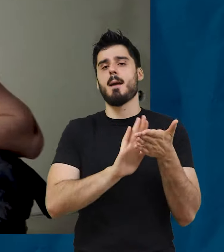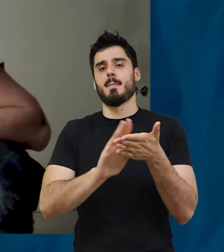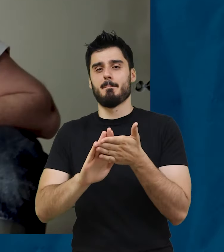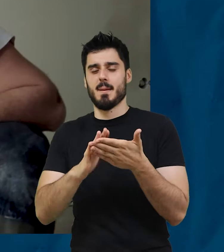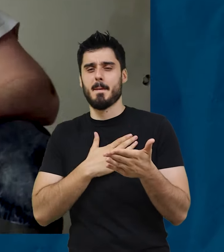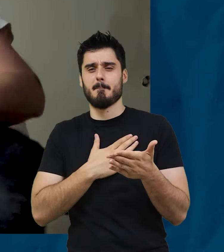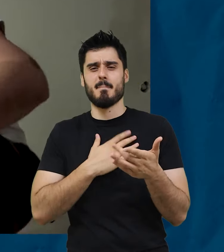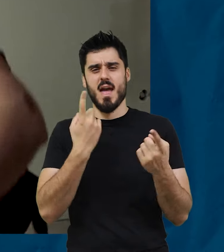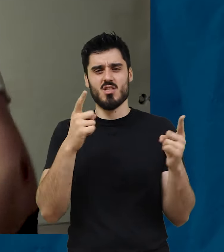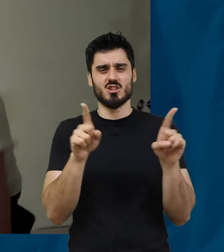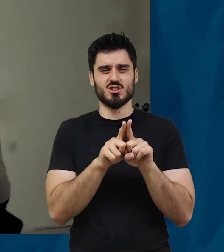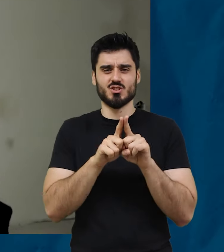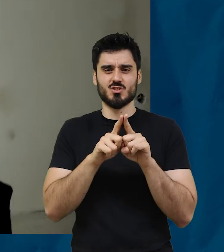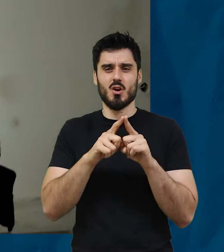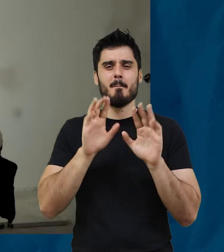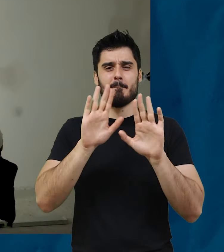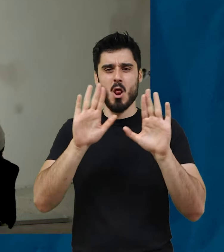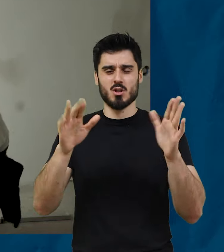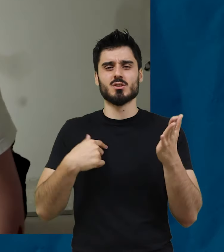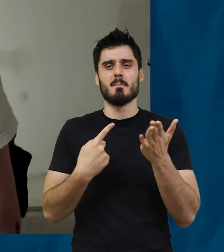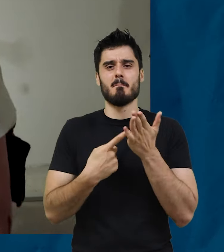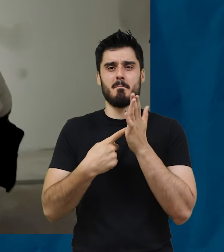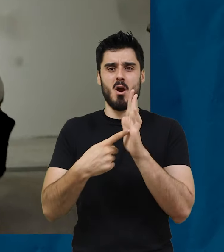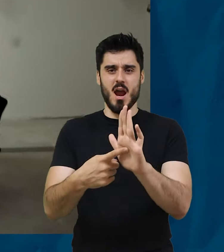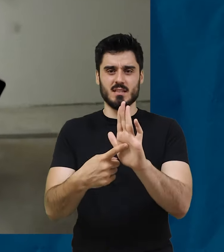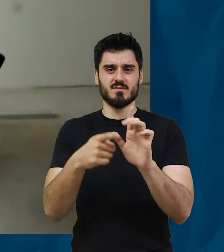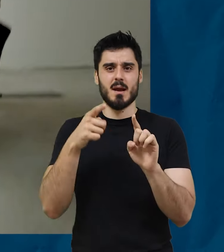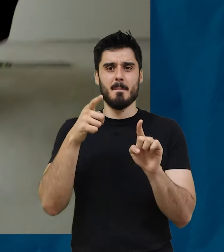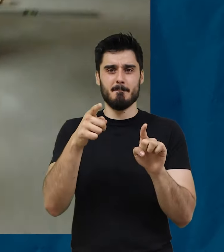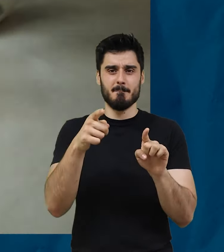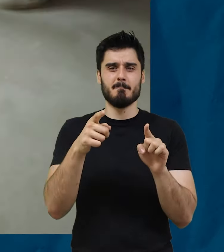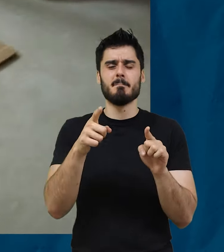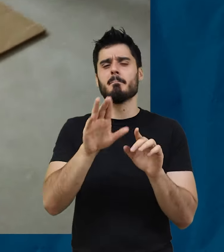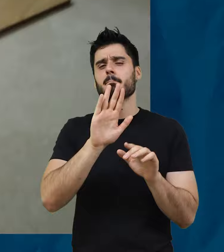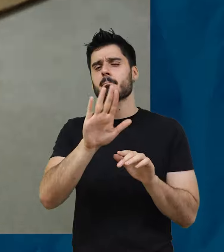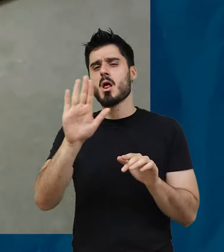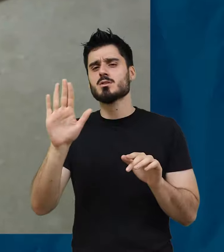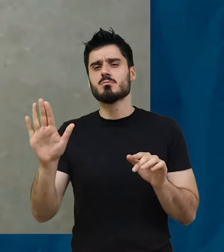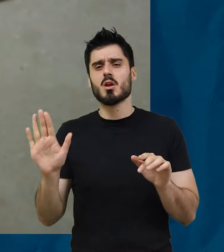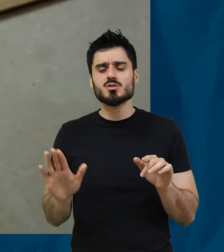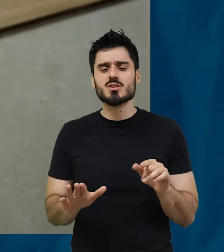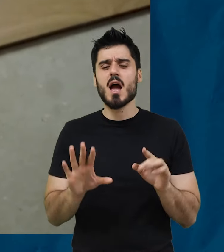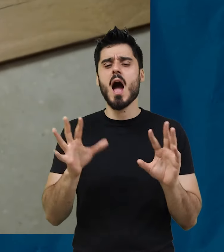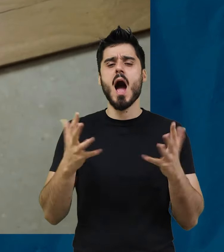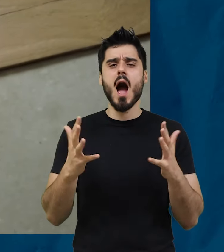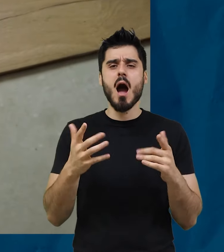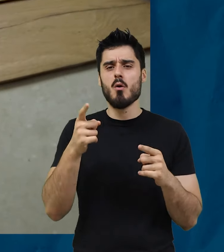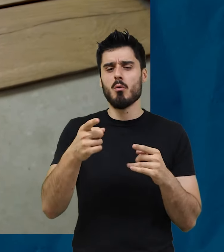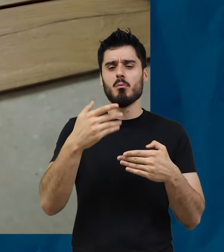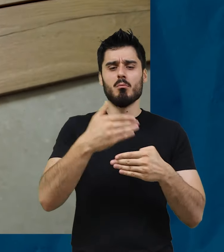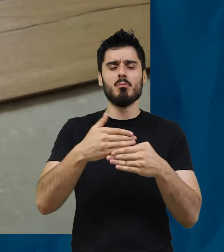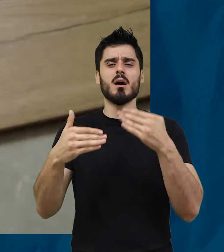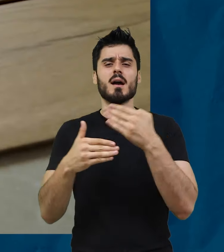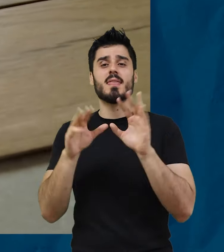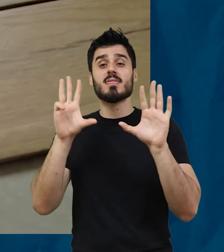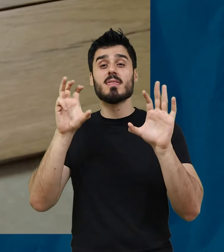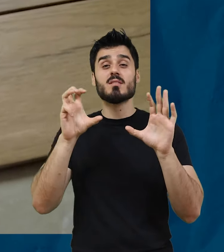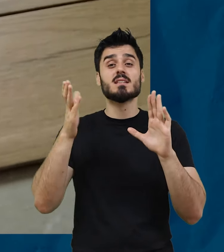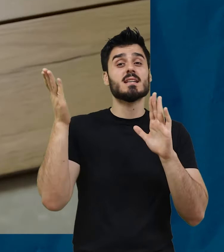Имаме едни и същи плочки, демонстрирам ви. Най-стандартното редене на тези плочки е когато те се редат на